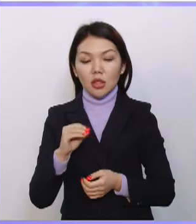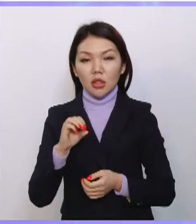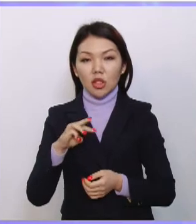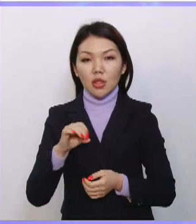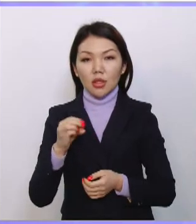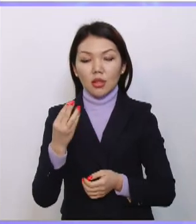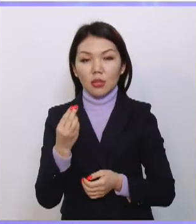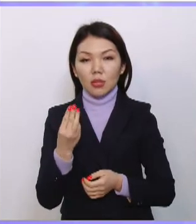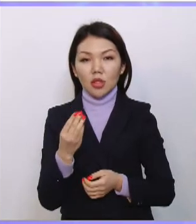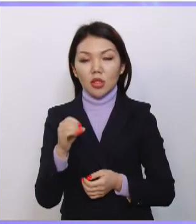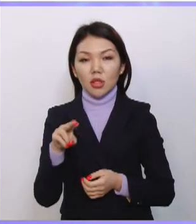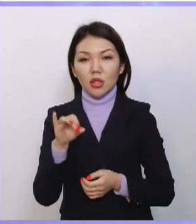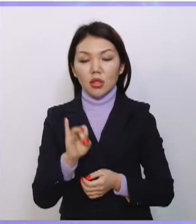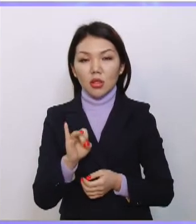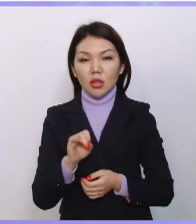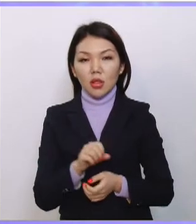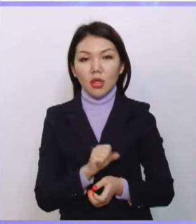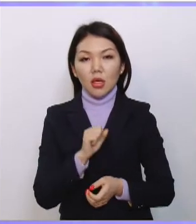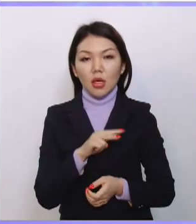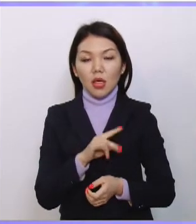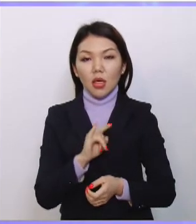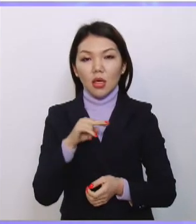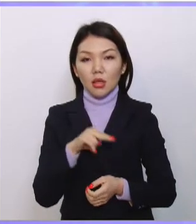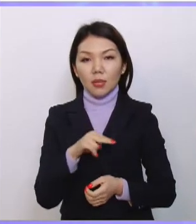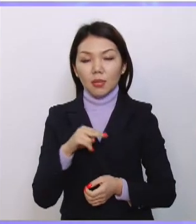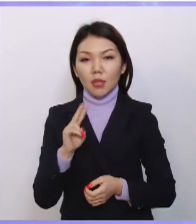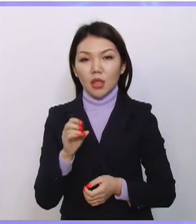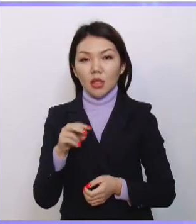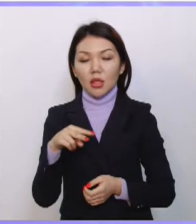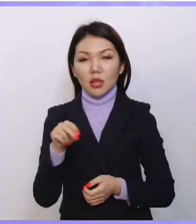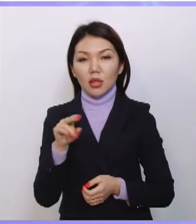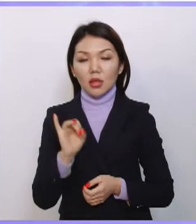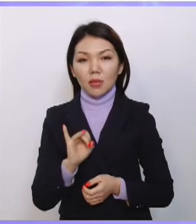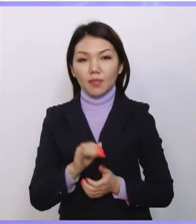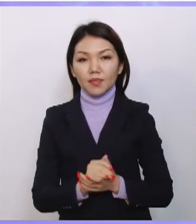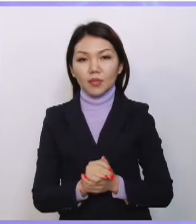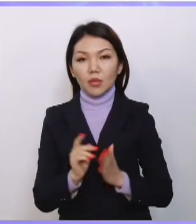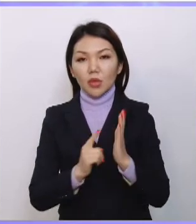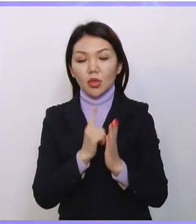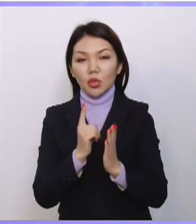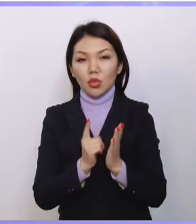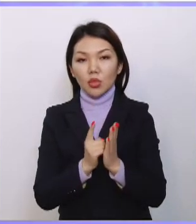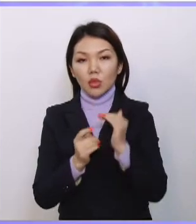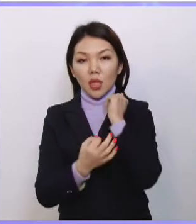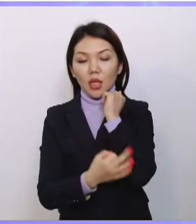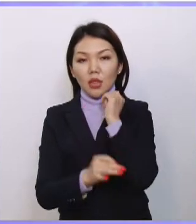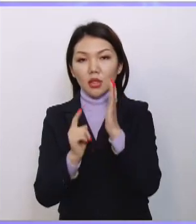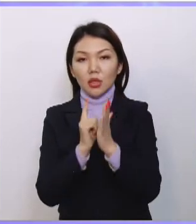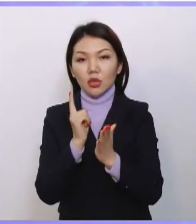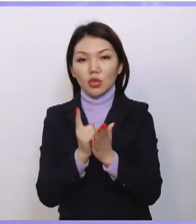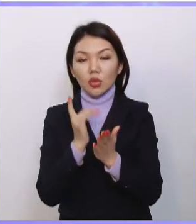Суроолуу сүйлөмдөр суроо иретинде айтылып, аягына суроо белгиси коюлат.